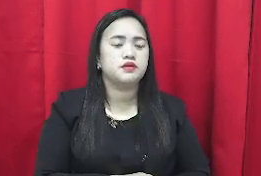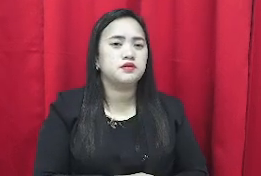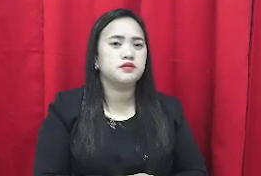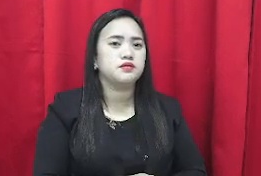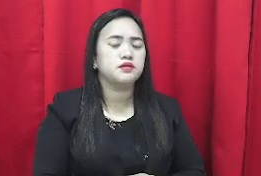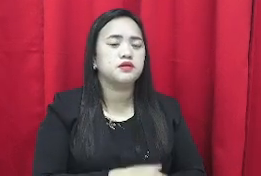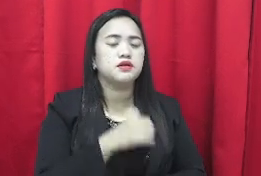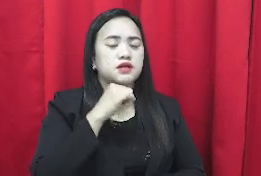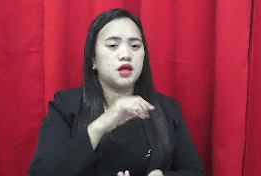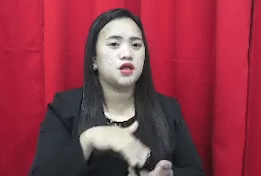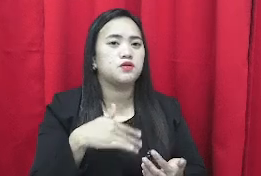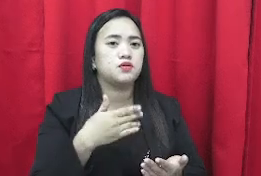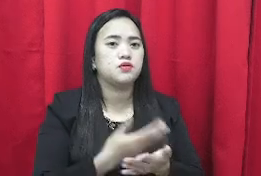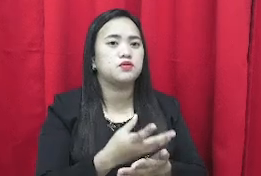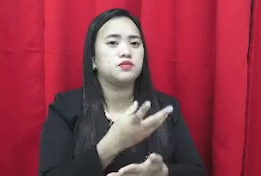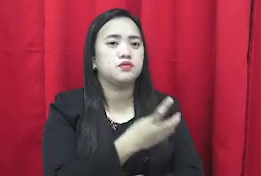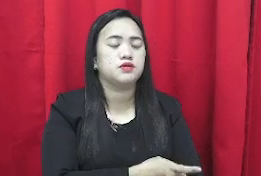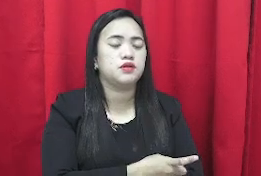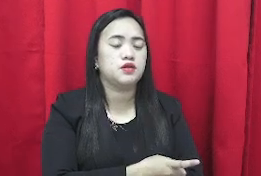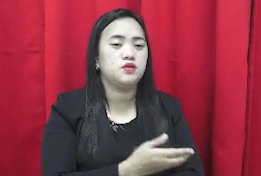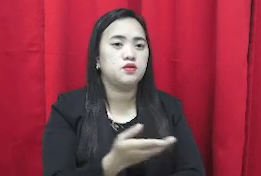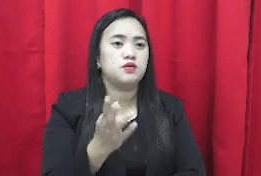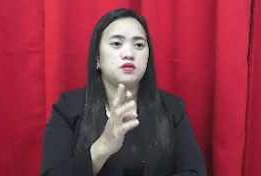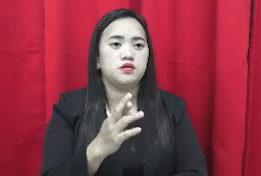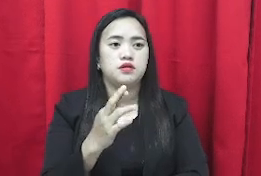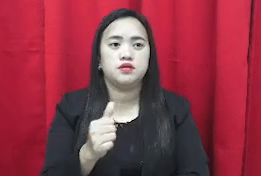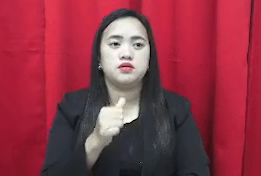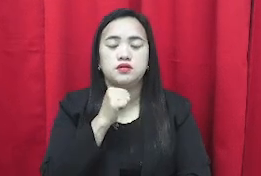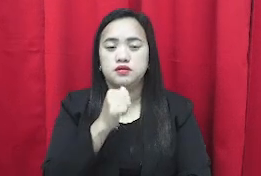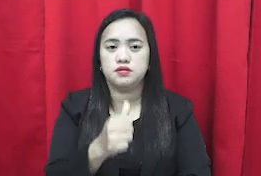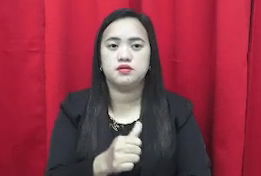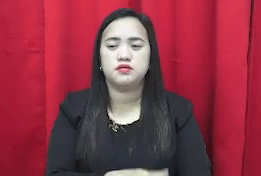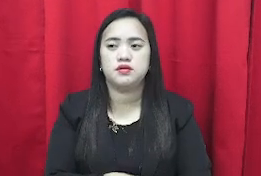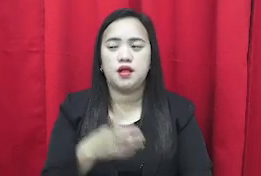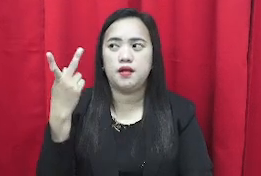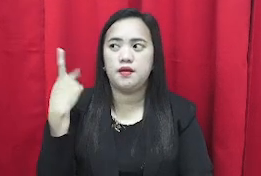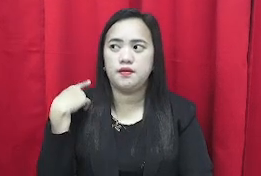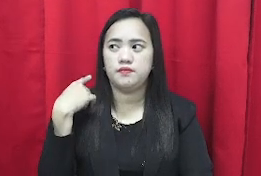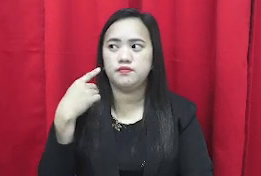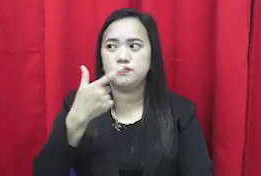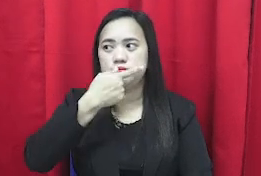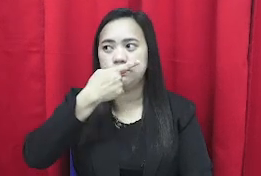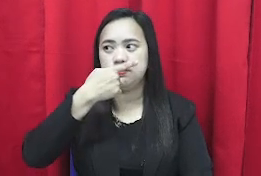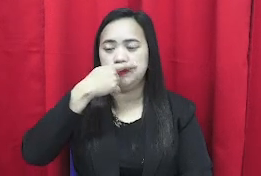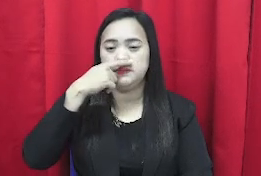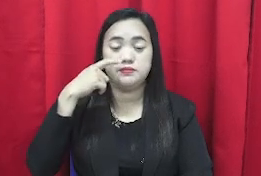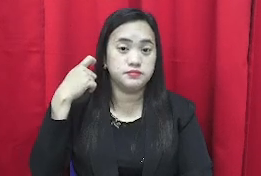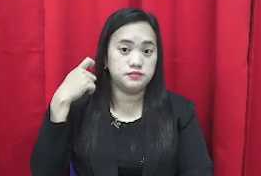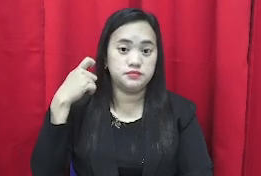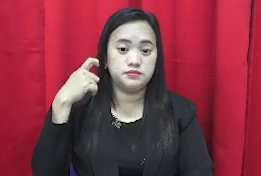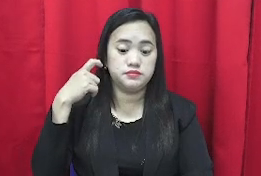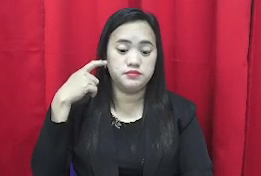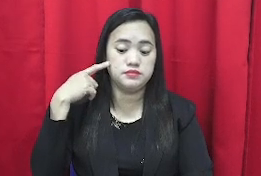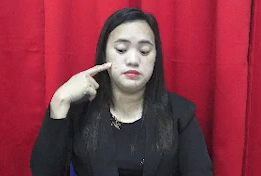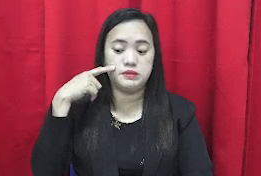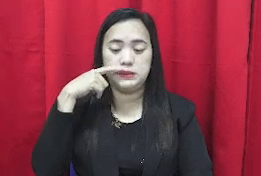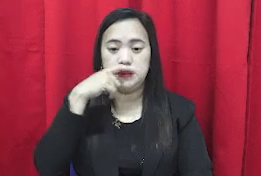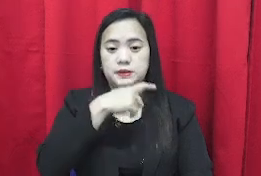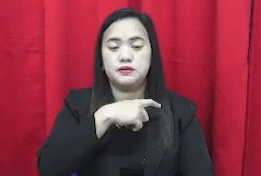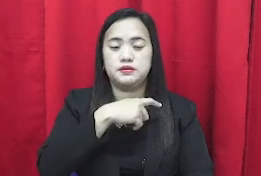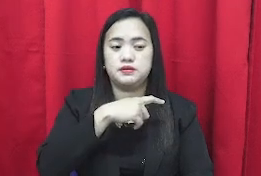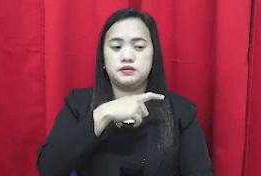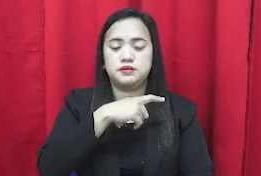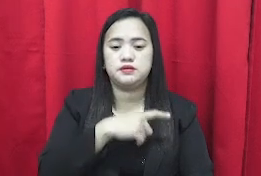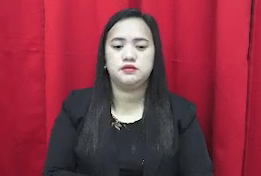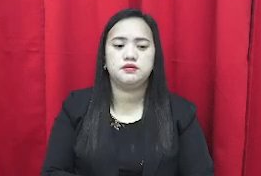Hindi sa lahat ng oras kasama ka ng iong an natuyuan k anan lang ito Dalawang linggo Dalawang linggo to ay Kaya